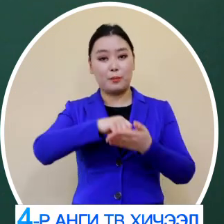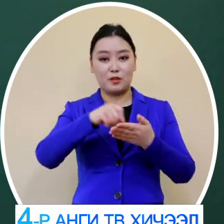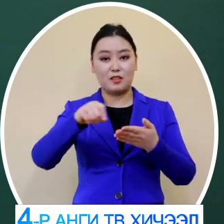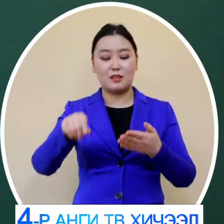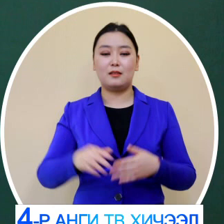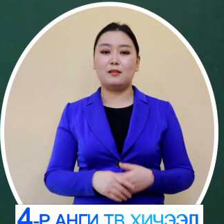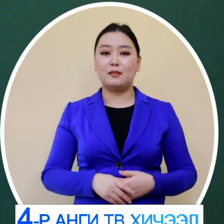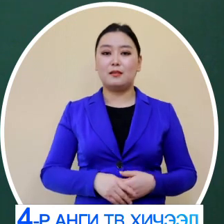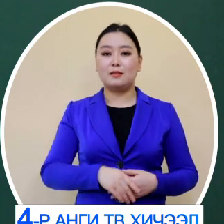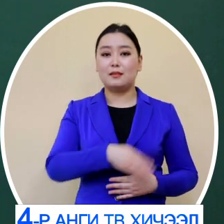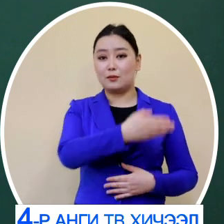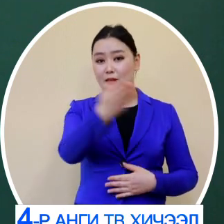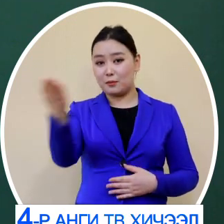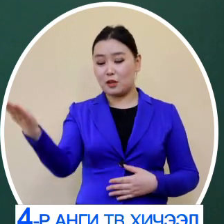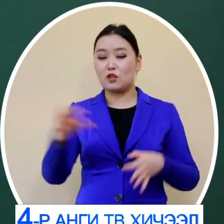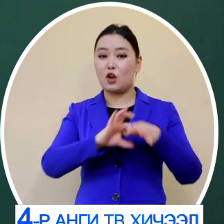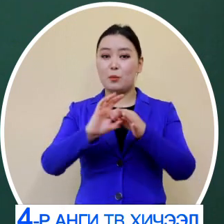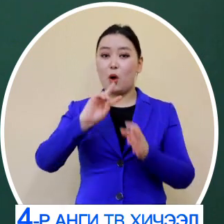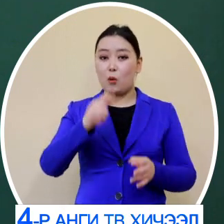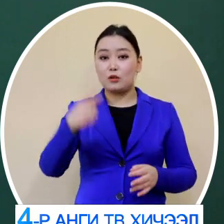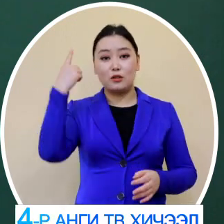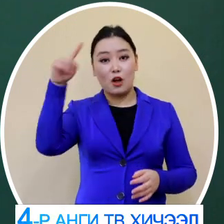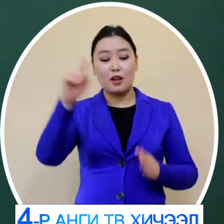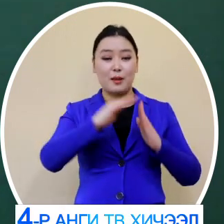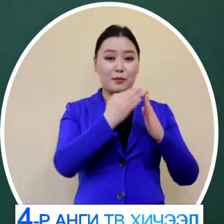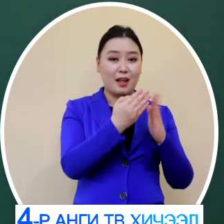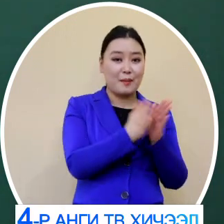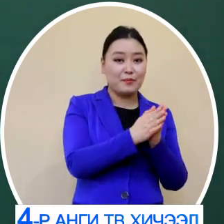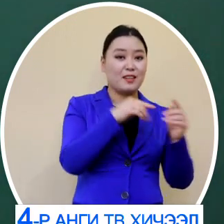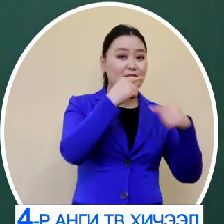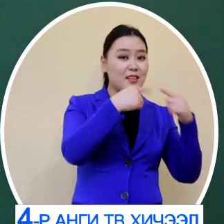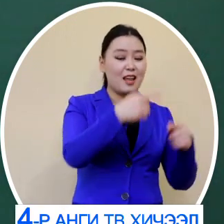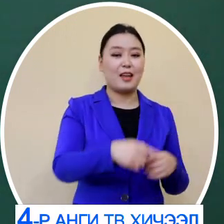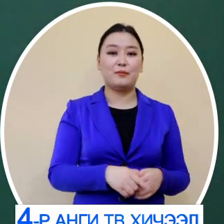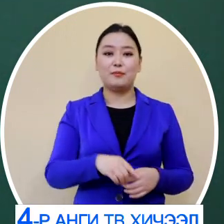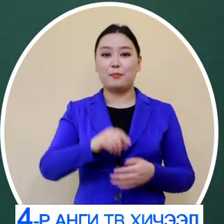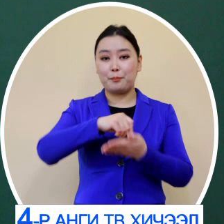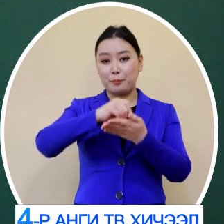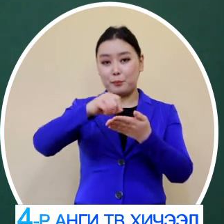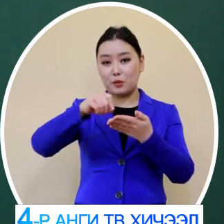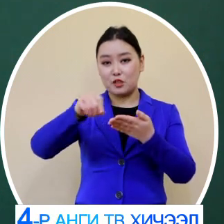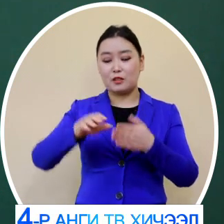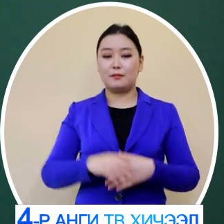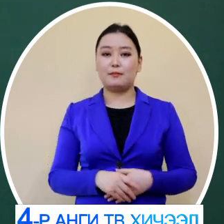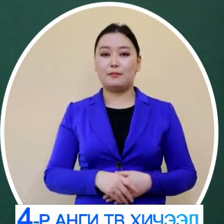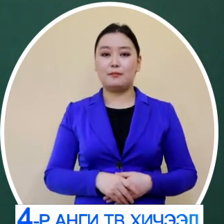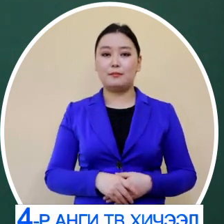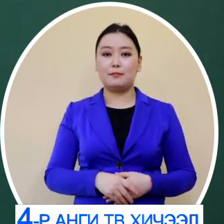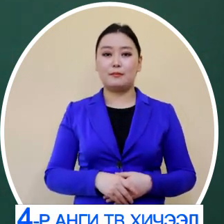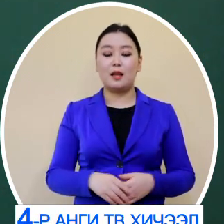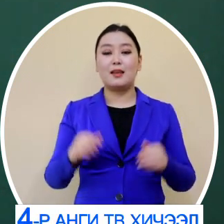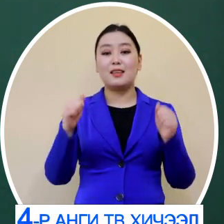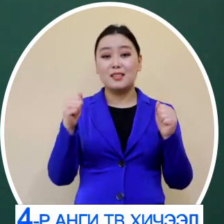мөн та нар маань холбоо үгээ зохиогоод гэр бүлийнхэнтэйгээ хамтран ярилцаарай. За бичих гэдэг үгэн дээр эхлээд холбоо үг зохиоё.